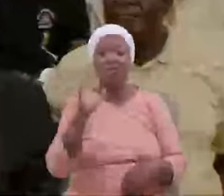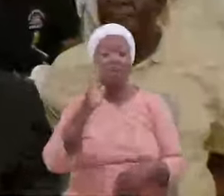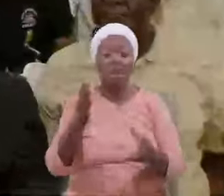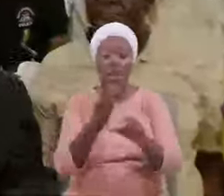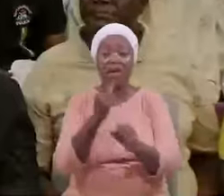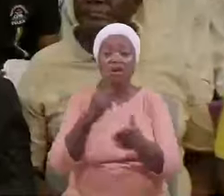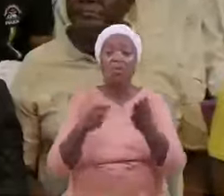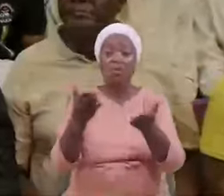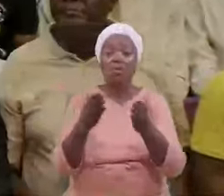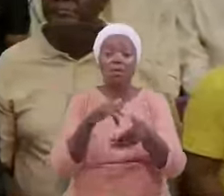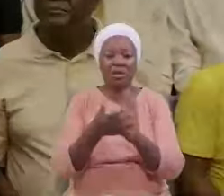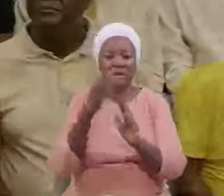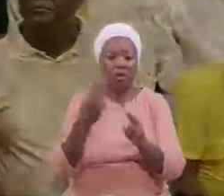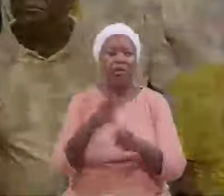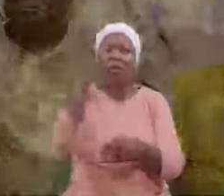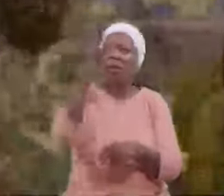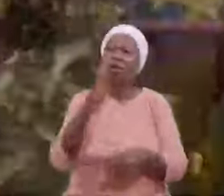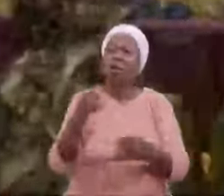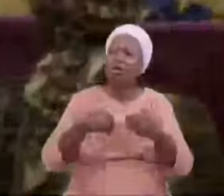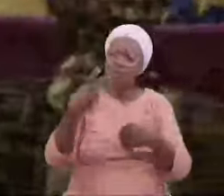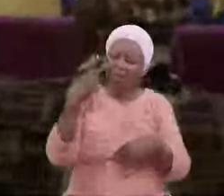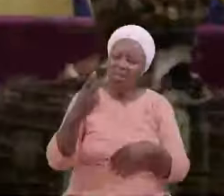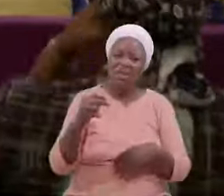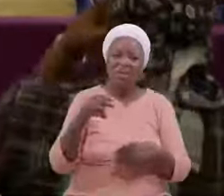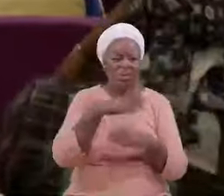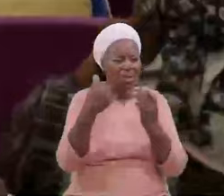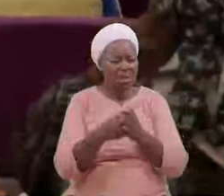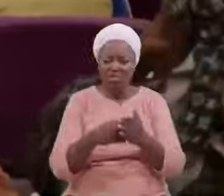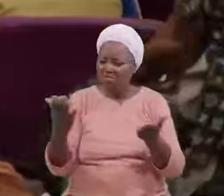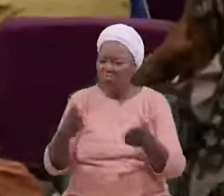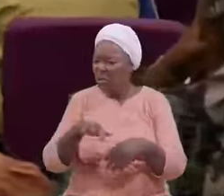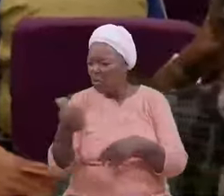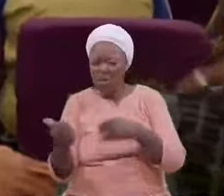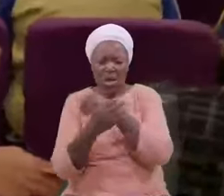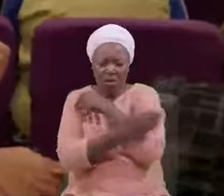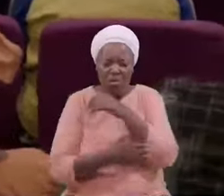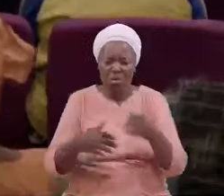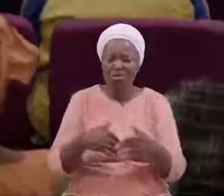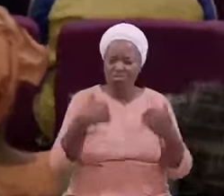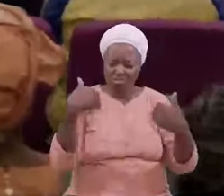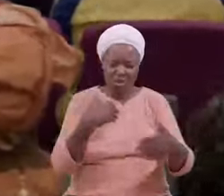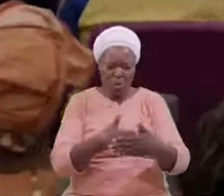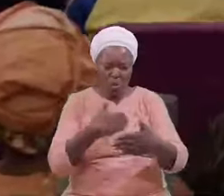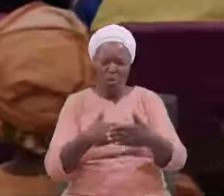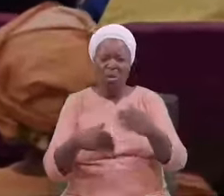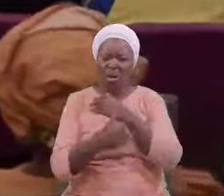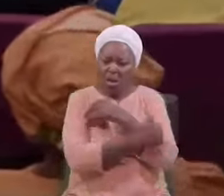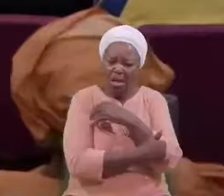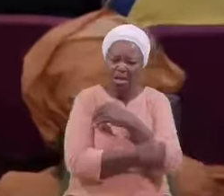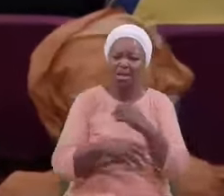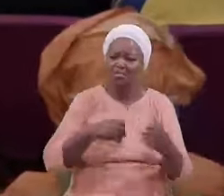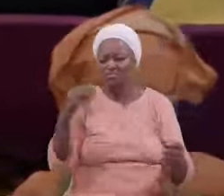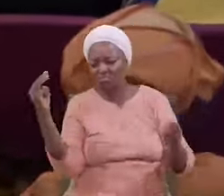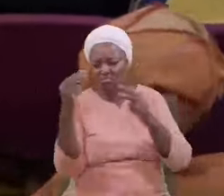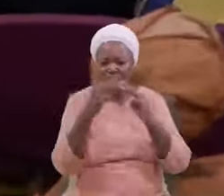Dieu, est-ce que tu as vu tous ces pays voisins? Ils mènent la guerre contre moi. Je